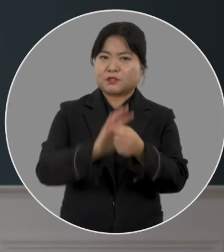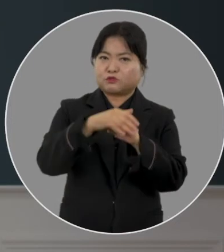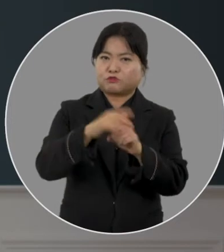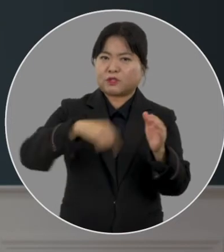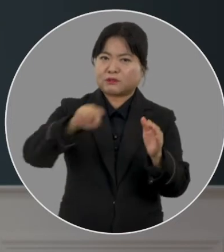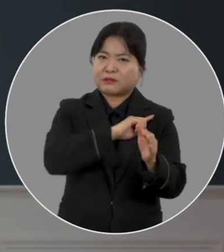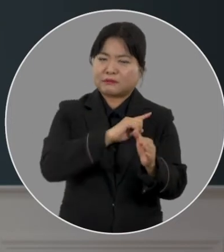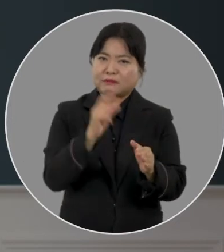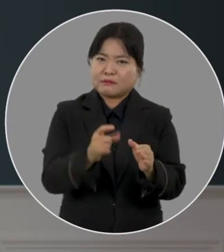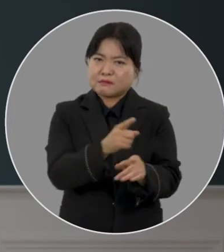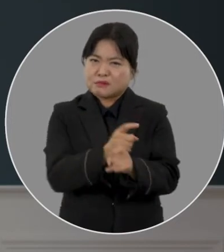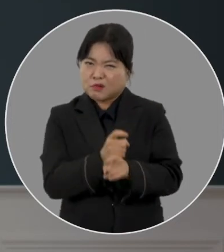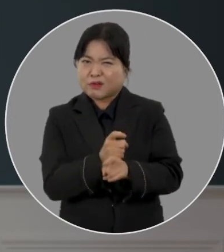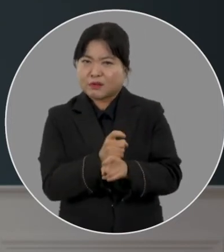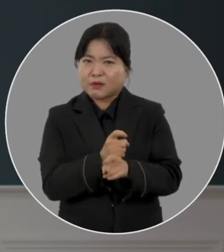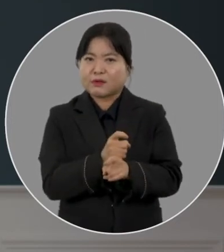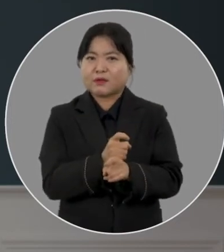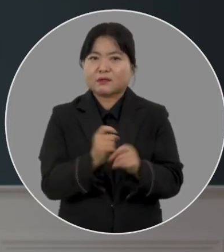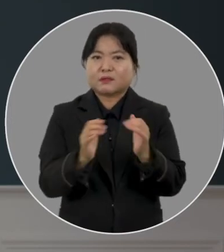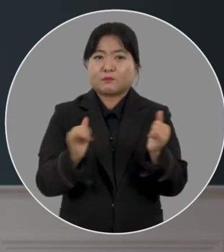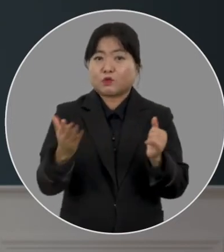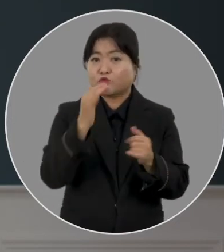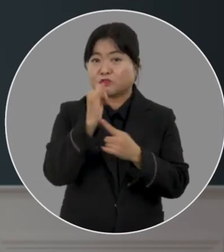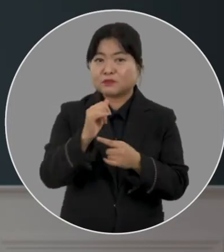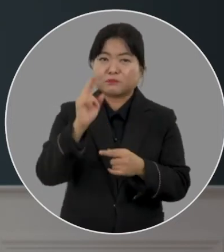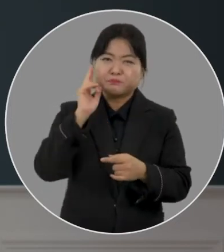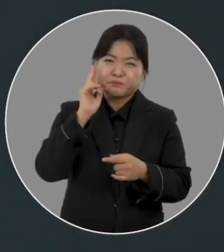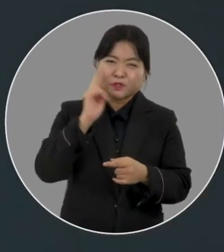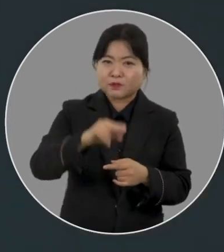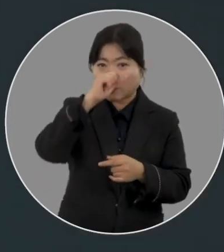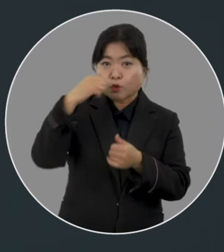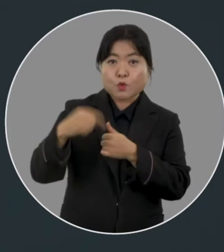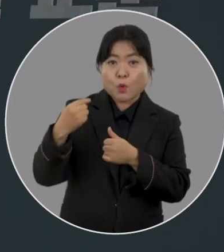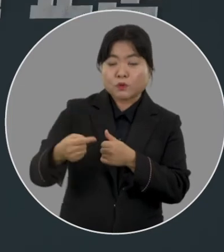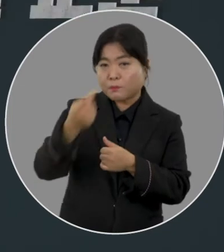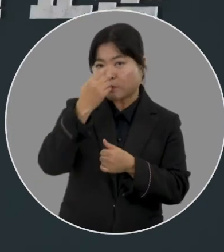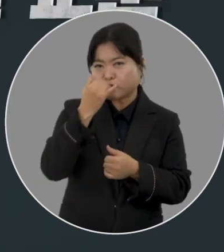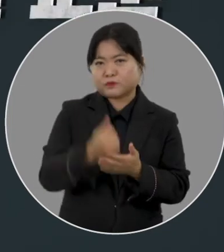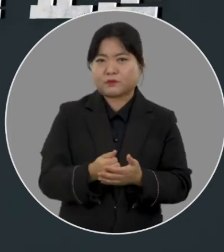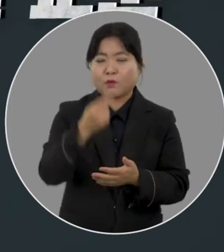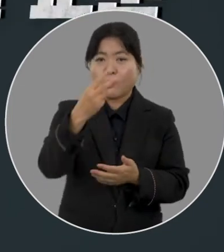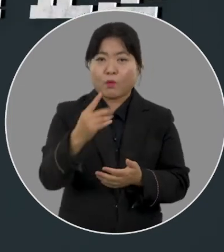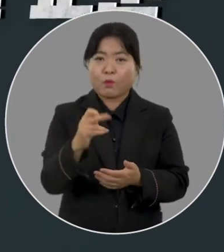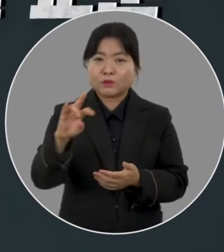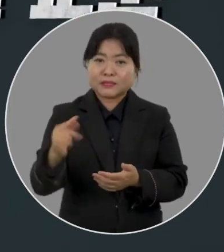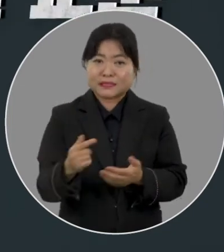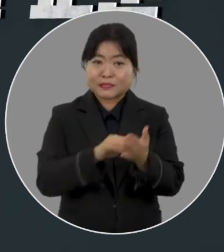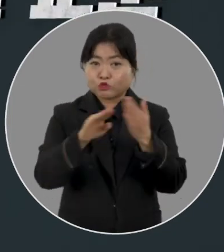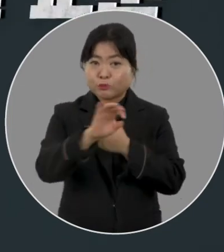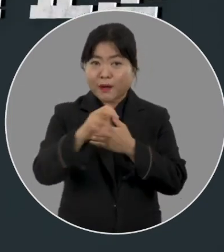강한 적대적 이해 당사가 될 수 있다는 정말 엄청난 교훈을 우리가 홀로코스트 이후 팔레스타인